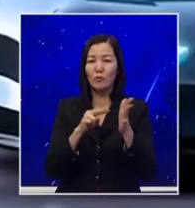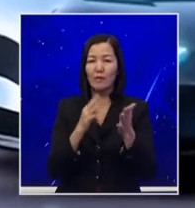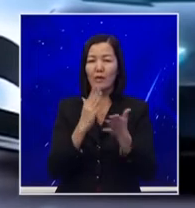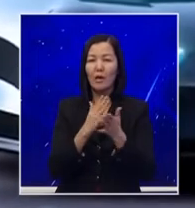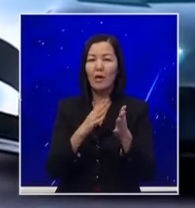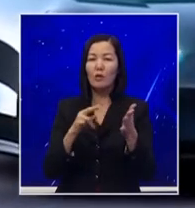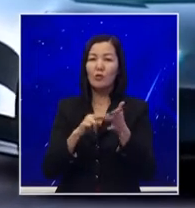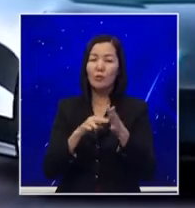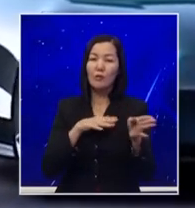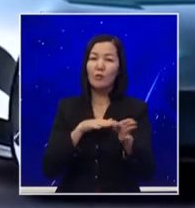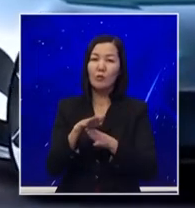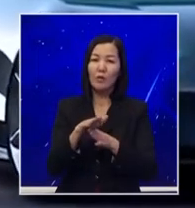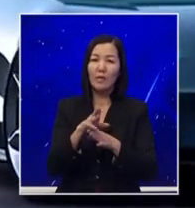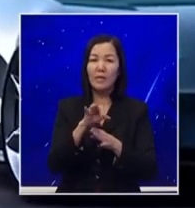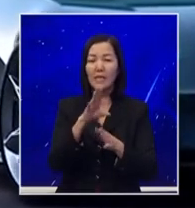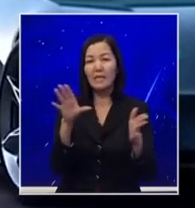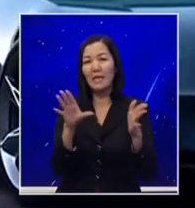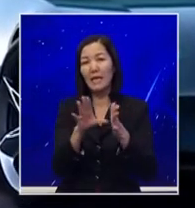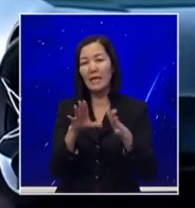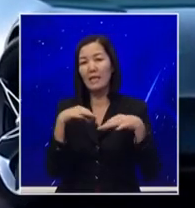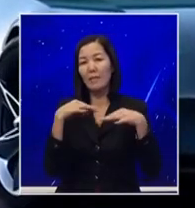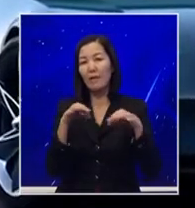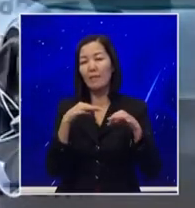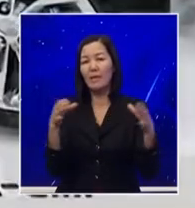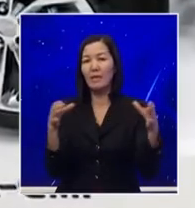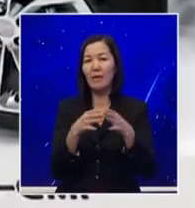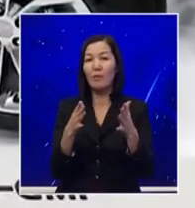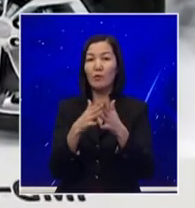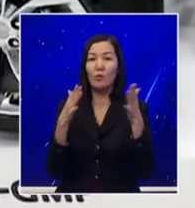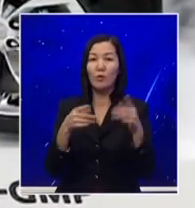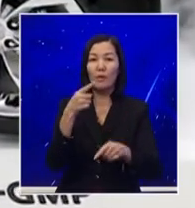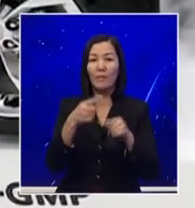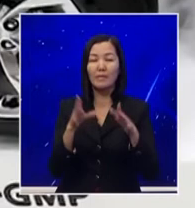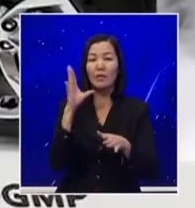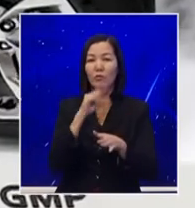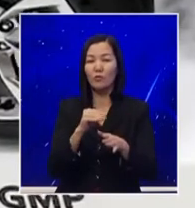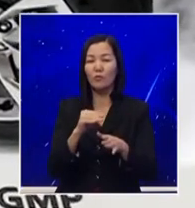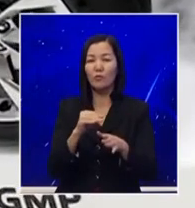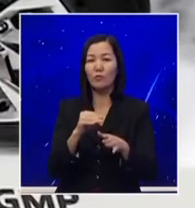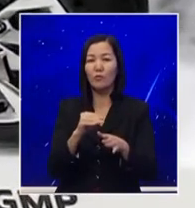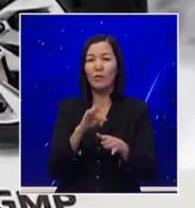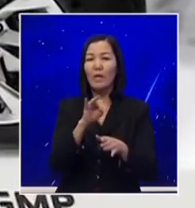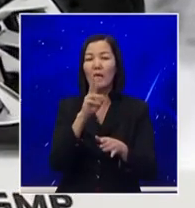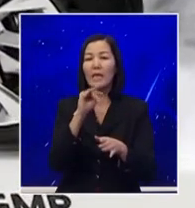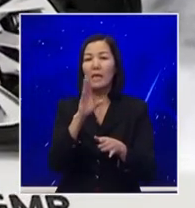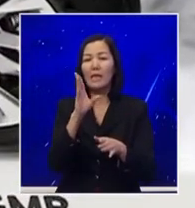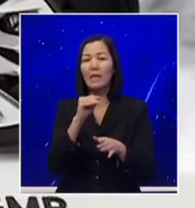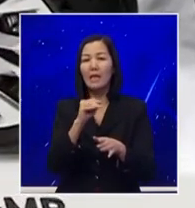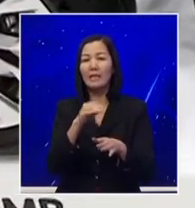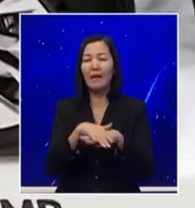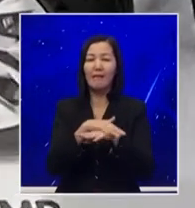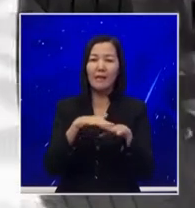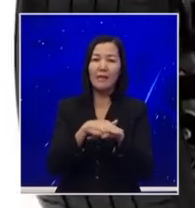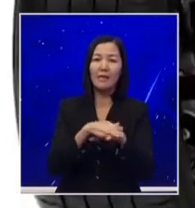жүзеге асқан жағдайда Tesla электромобильдер компаниясына айтарлықтай бәсеке туғызуы мүмкін. Бұл Илон Маск акцияларының нарықтағы